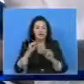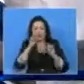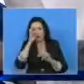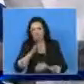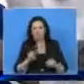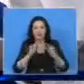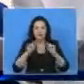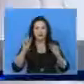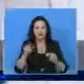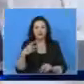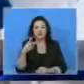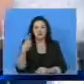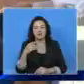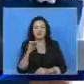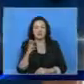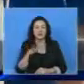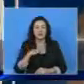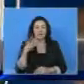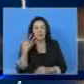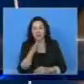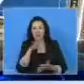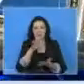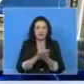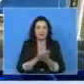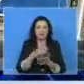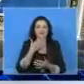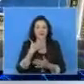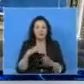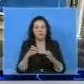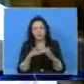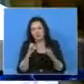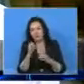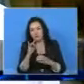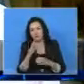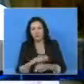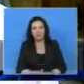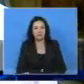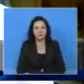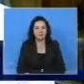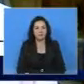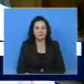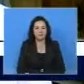педагогом в том числе 21-летними раз которые уже пять лет занимается национальным прикладным искусством